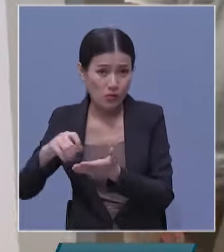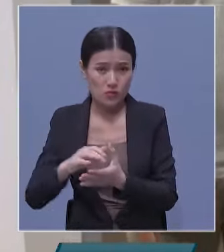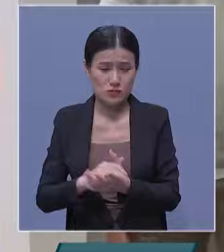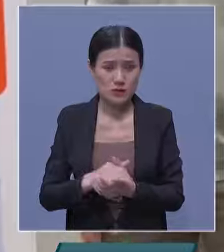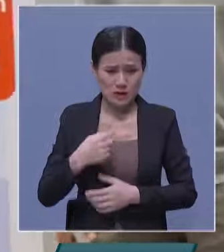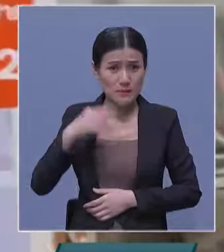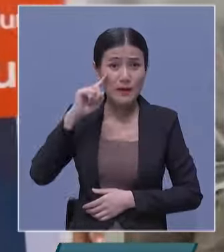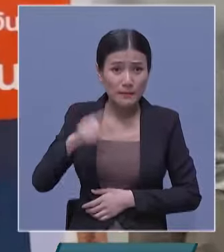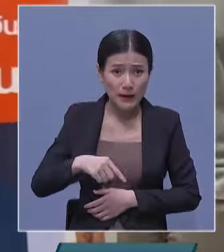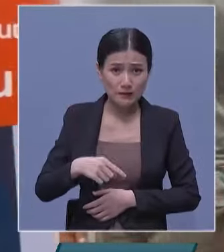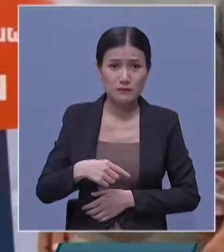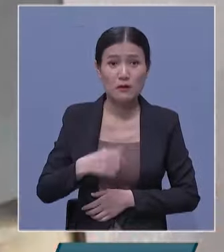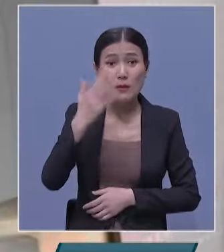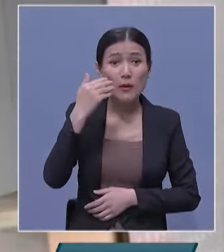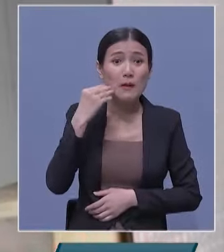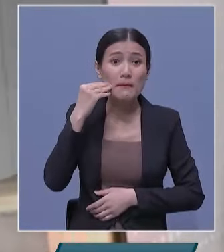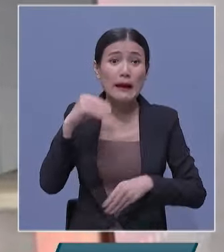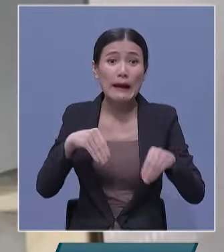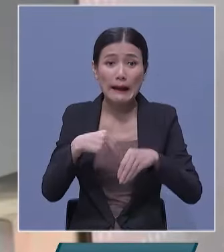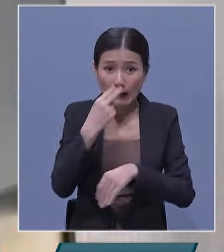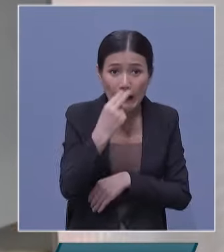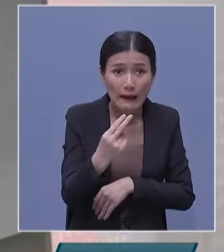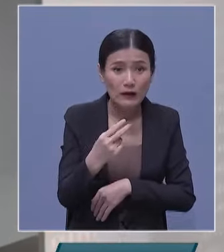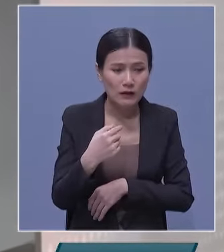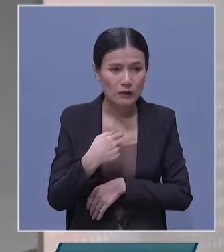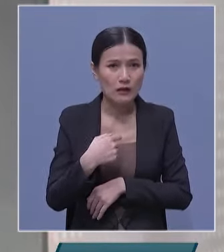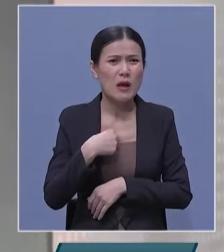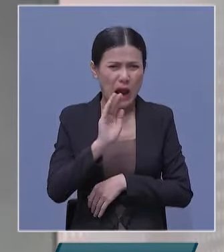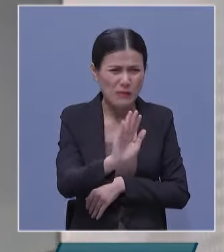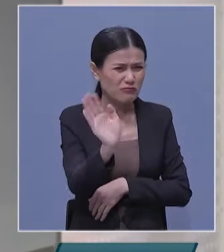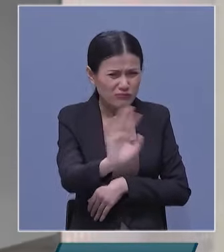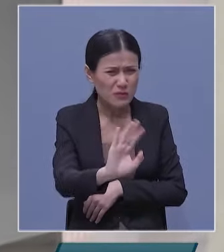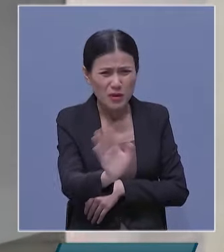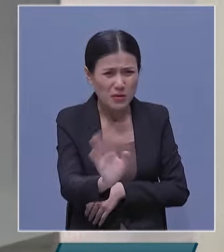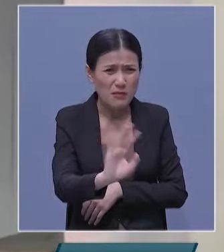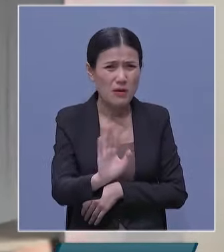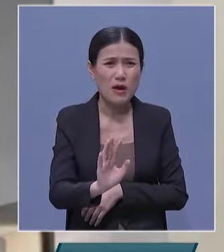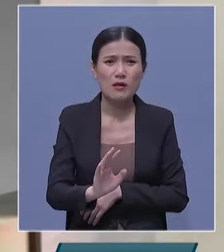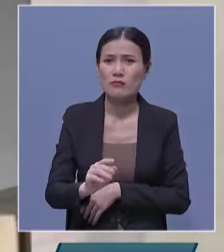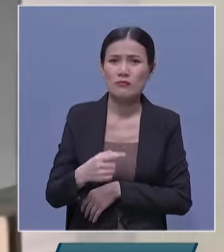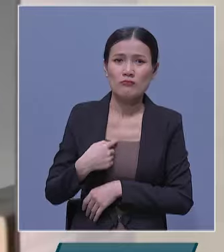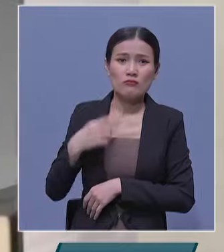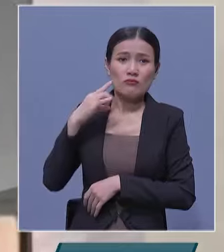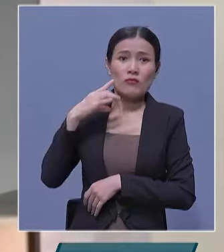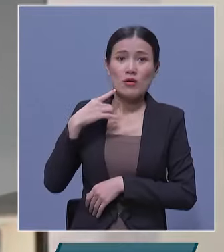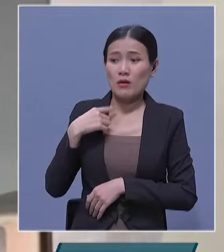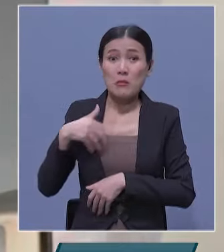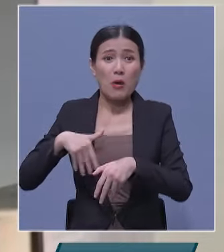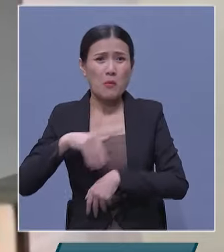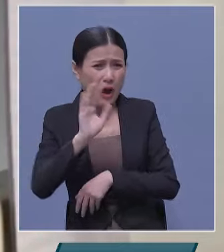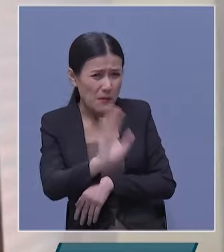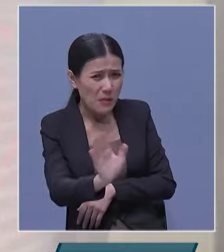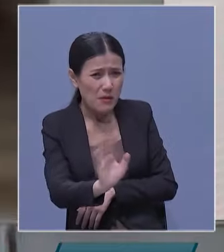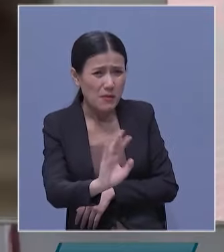คุณผู้ชมเพราะว่าเพื่อนบ้านพยายามห้ามแล้วลุงไม่ฟังพลเมืองดีอยู่แถวนั้นก็พยายามจะมาห้ามลุงก็ไม่ฟังขนาด